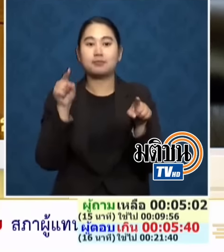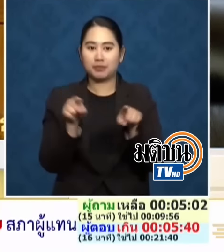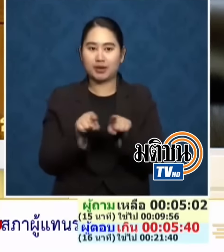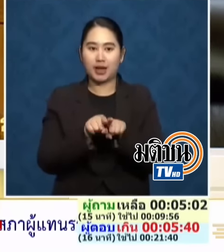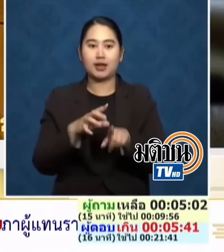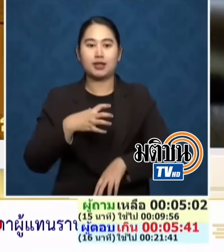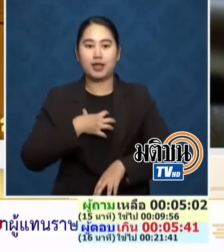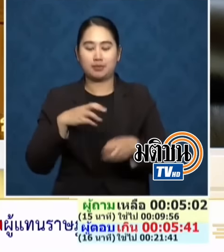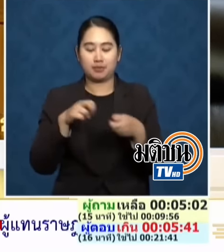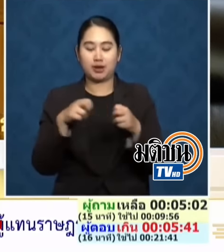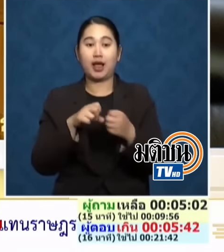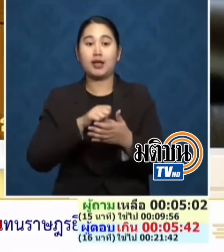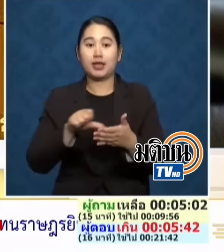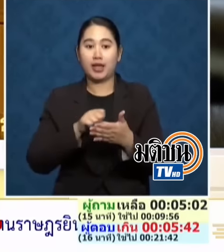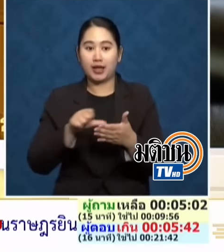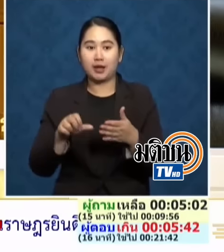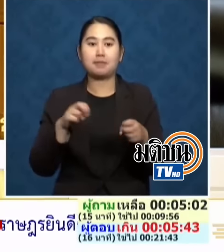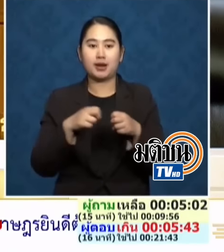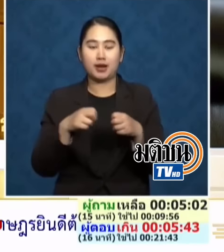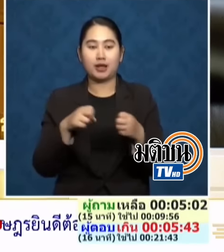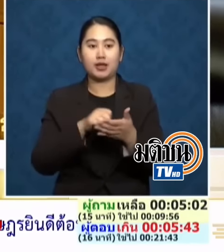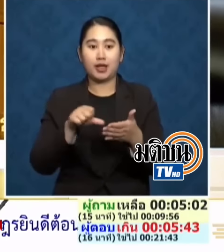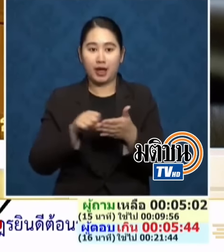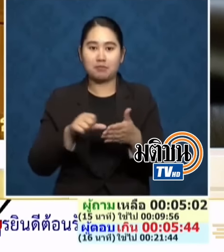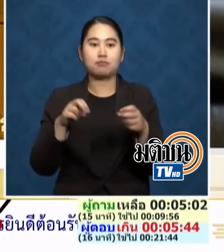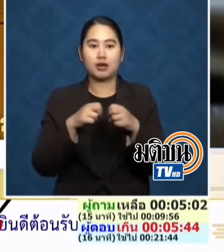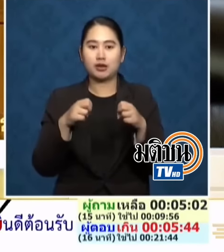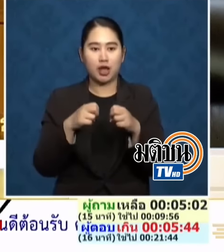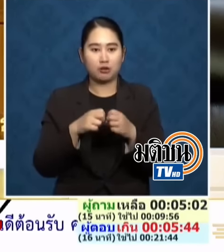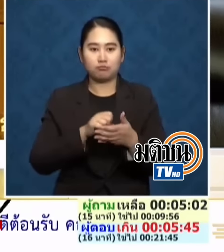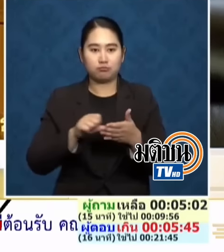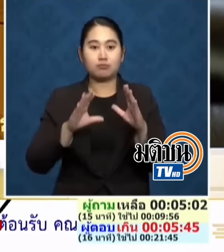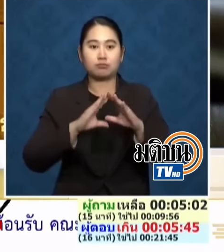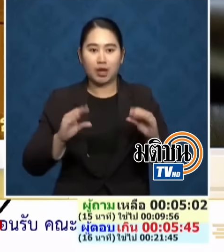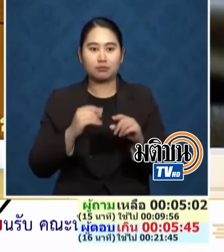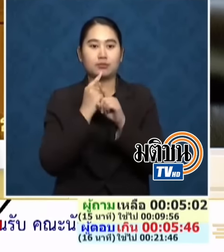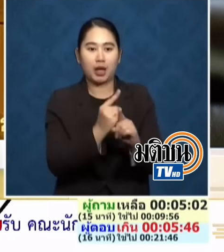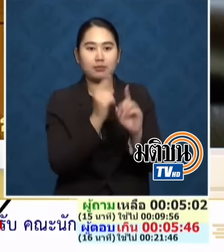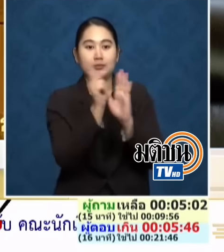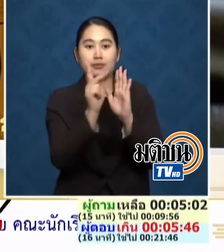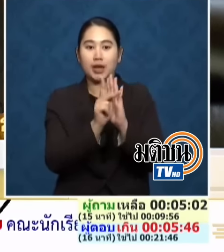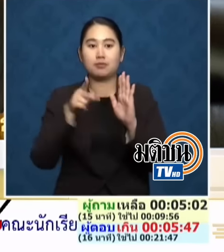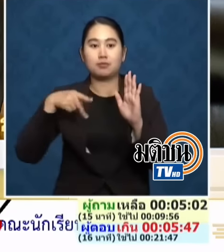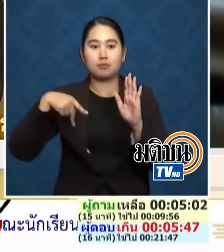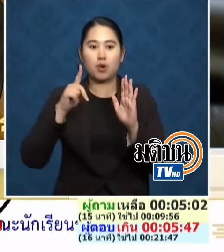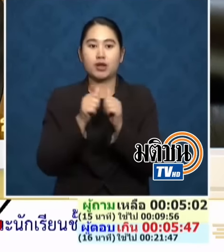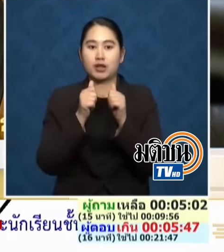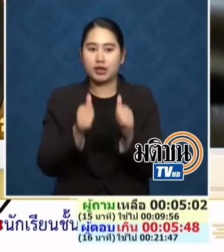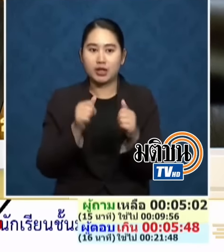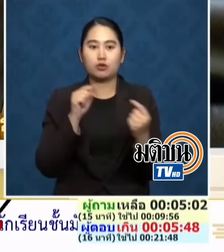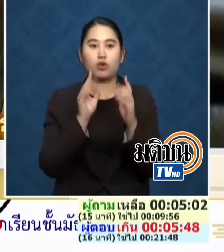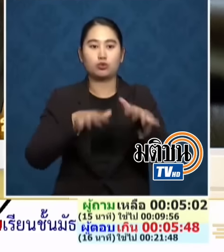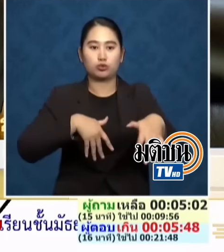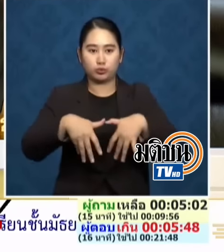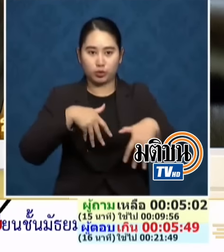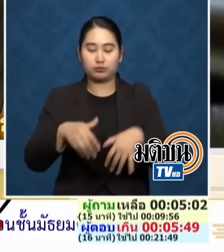ต้องการแก้ประหนาใหกับ้านกัเม perceivedให้มัอยู่ในกลอบภายใต้กษหมายและเกิดปโชน์ระเจาของปเทศคพ